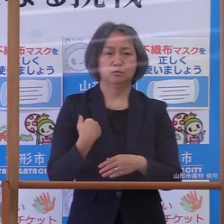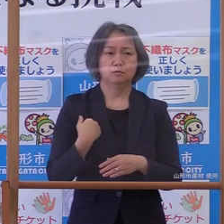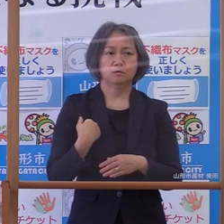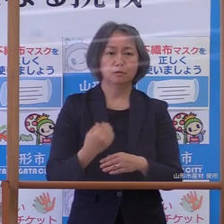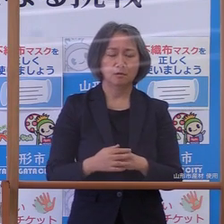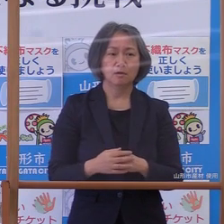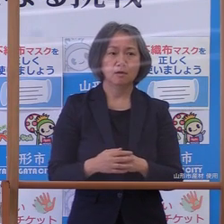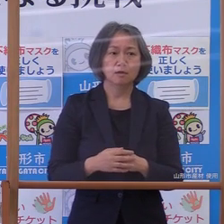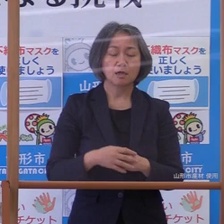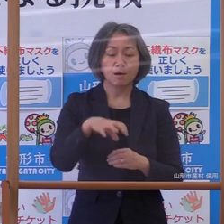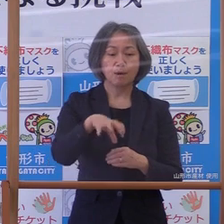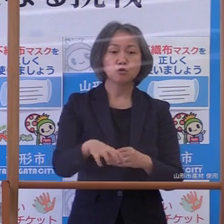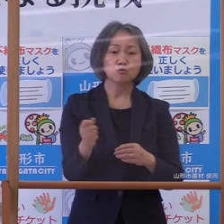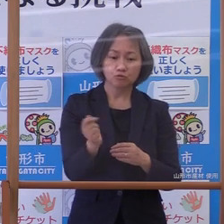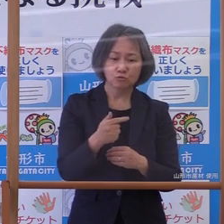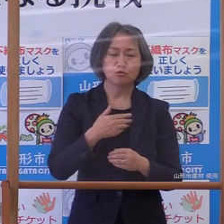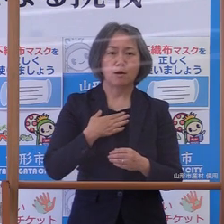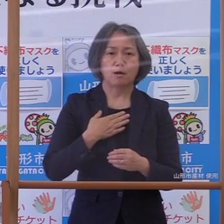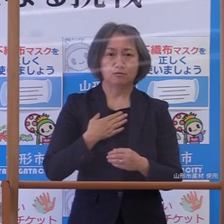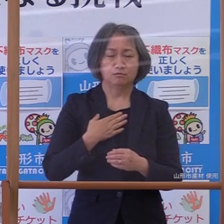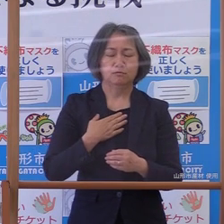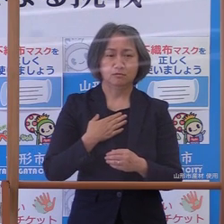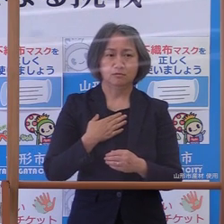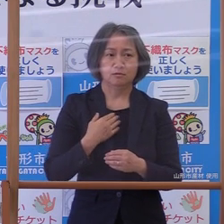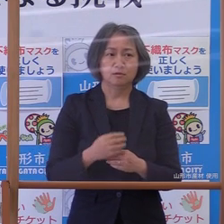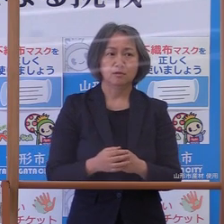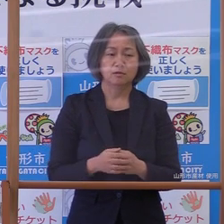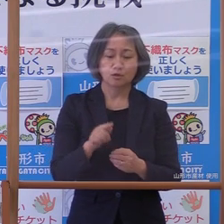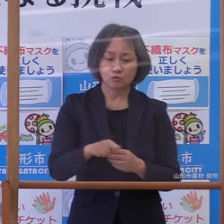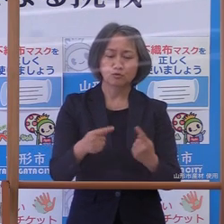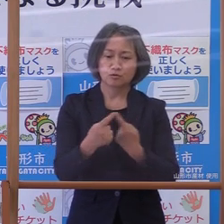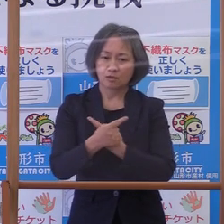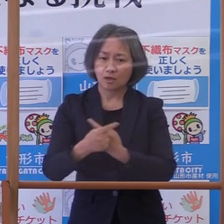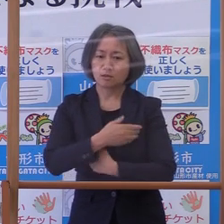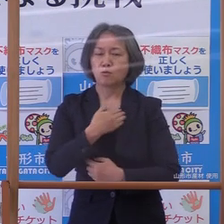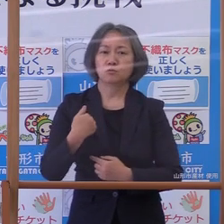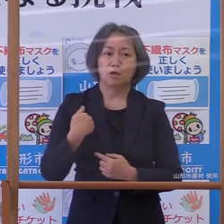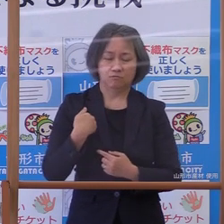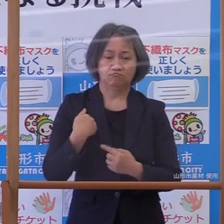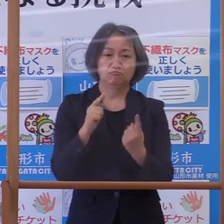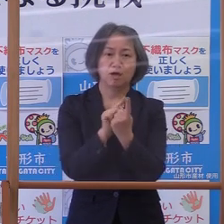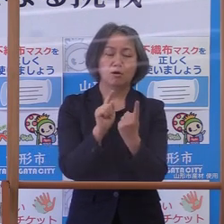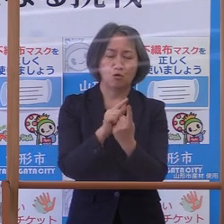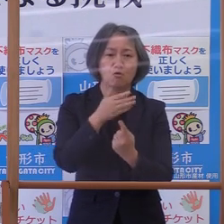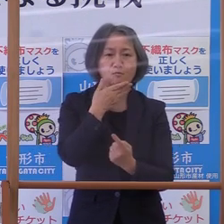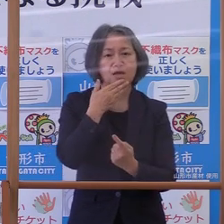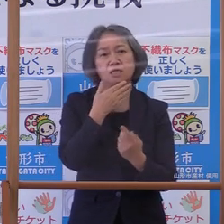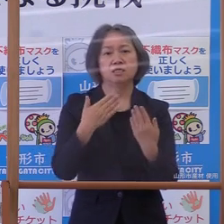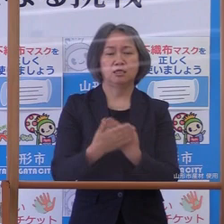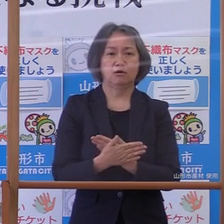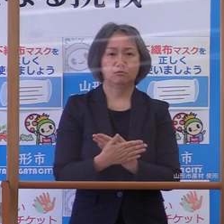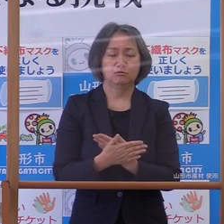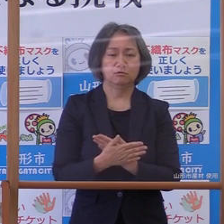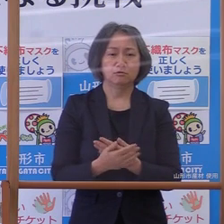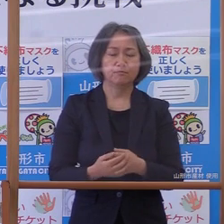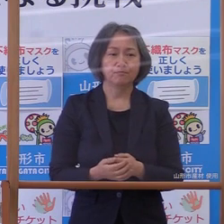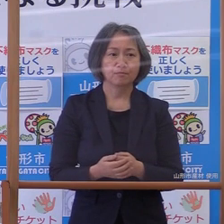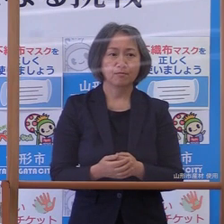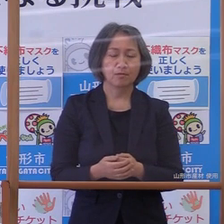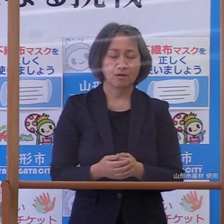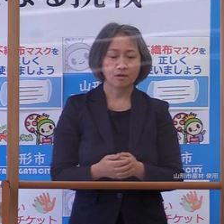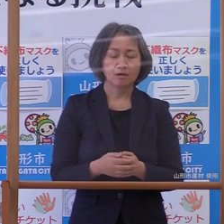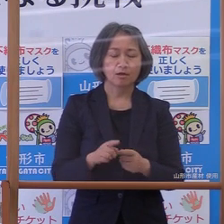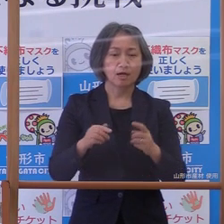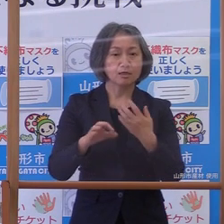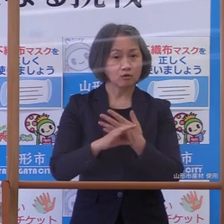定してすぐに修繕対応なんかができるということで、この通報関係、それが公園と